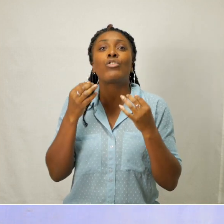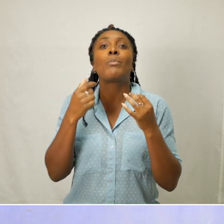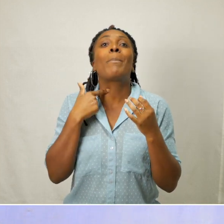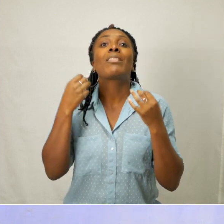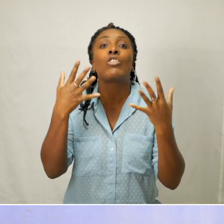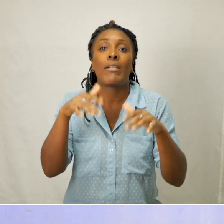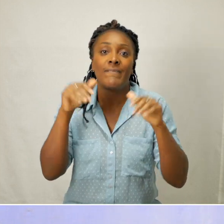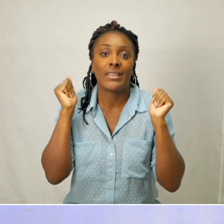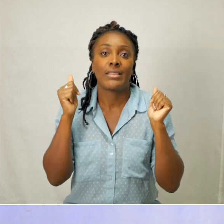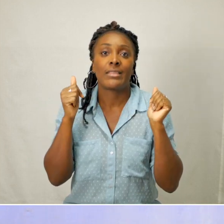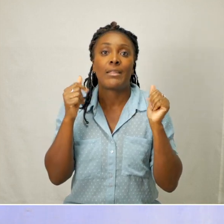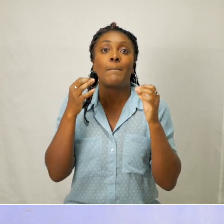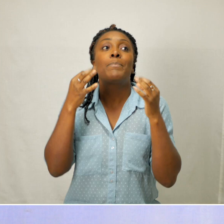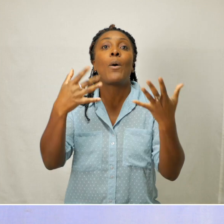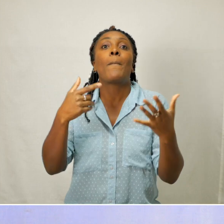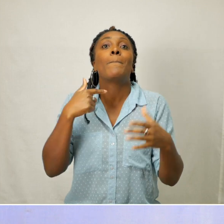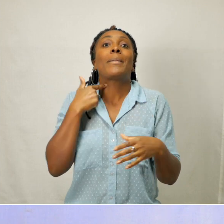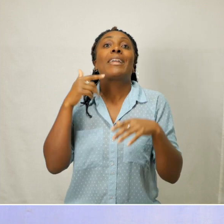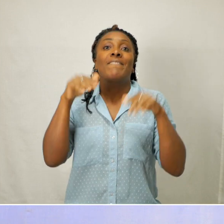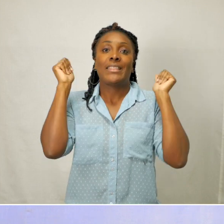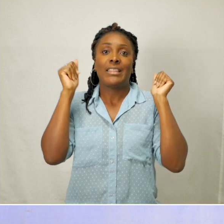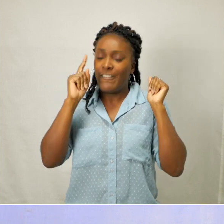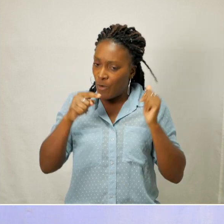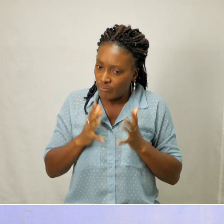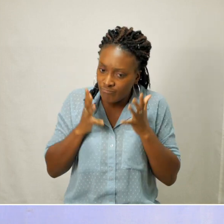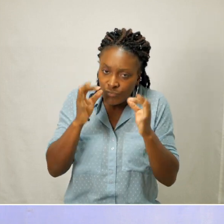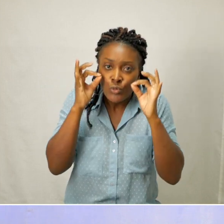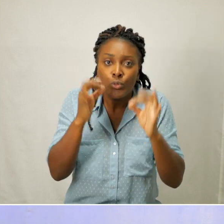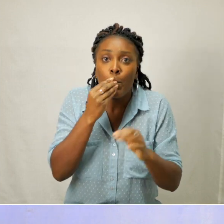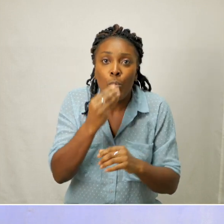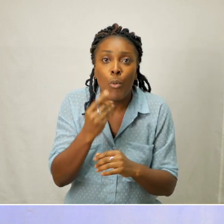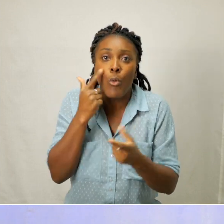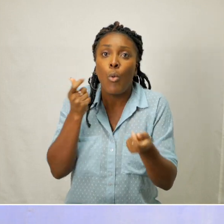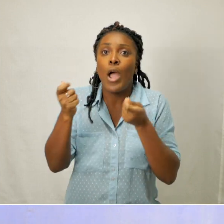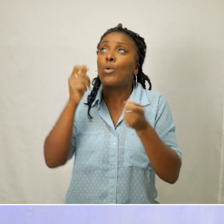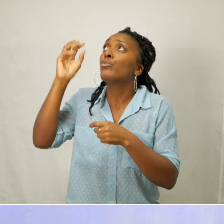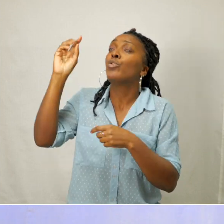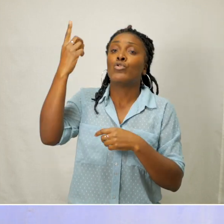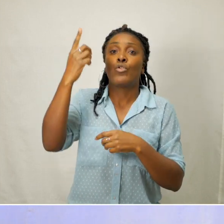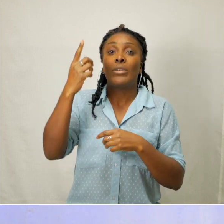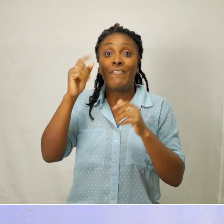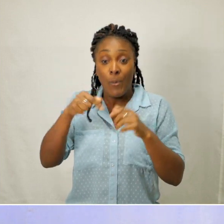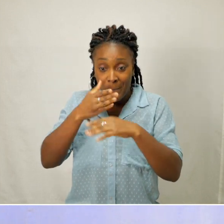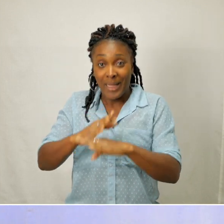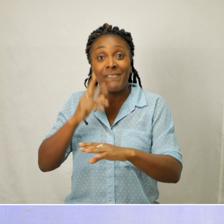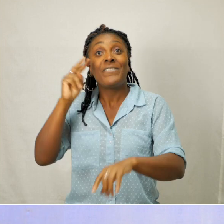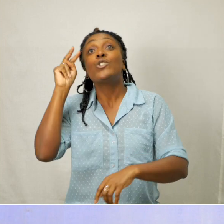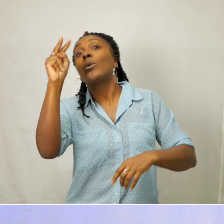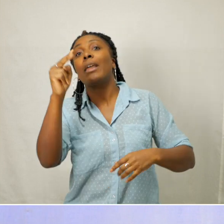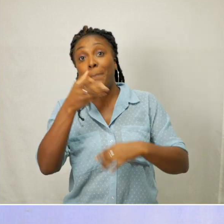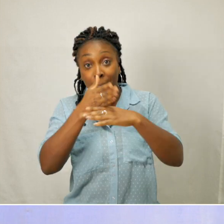temps. Le temps, nous devons l'investir de la bonne manière pour le royaume des cieux. Et être visionnaire, c'est aussi